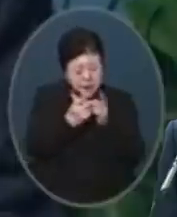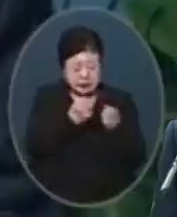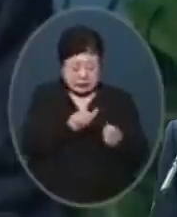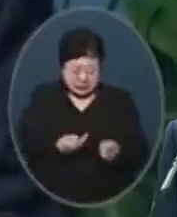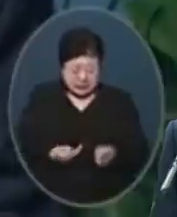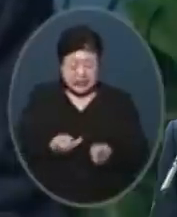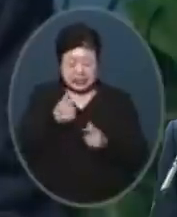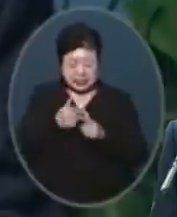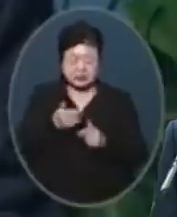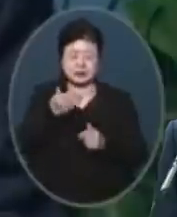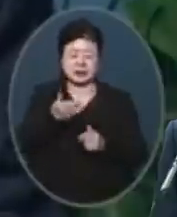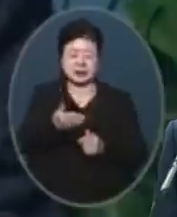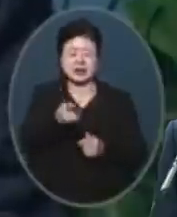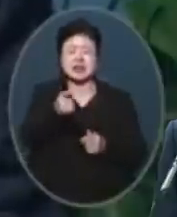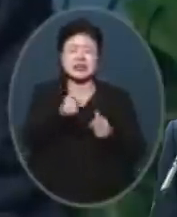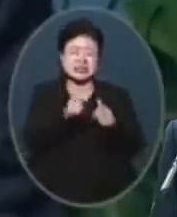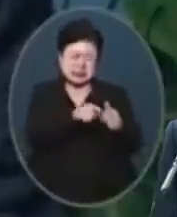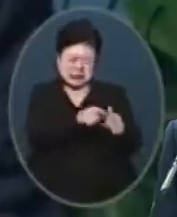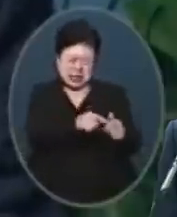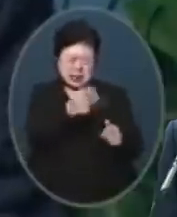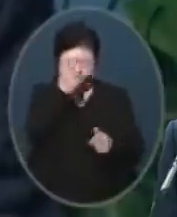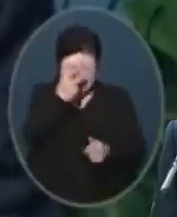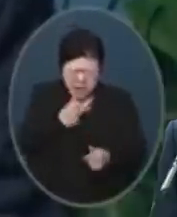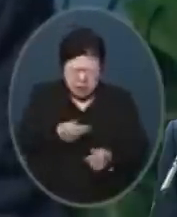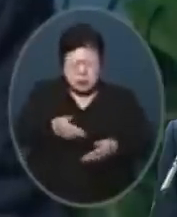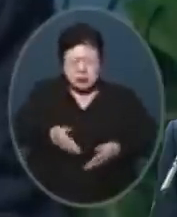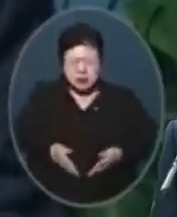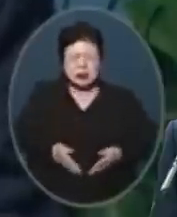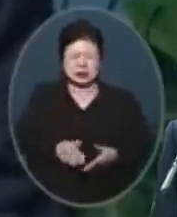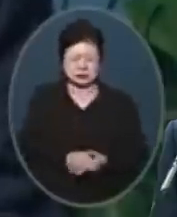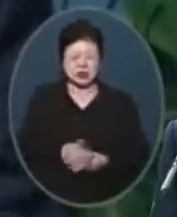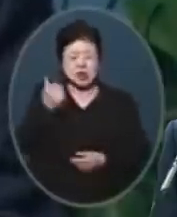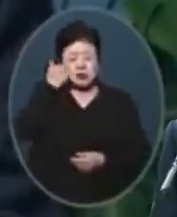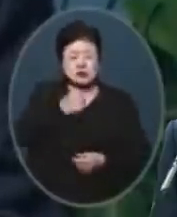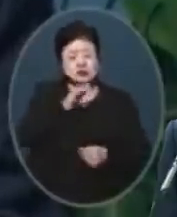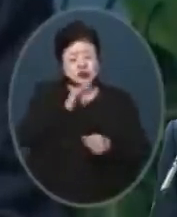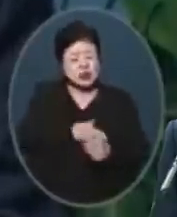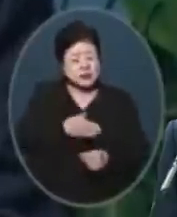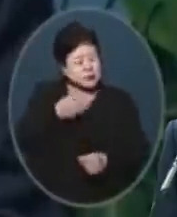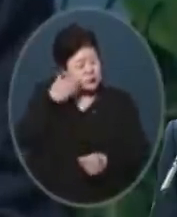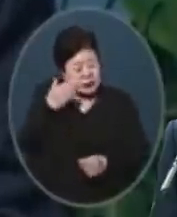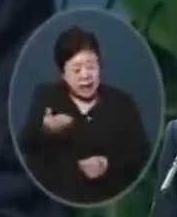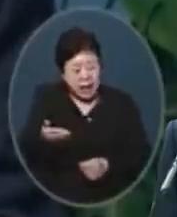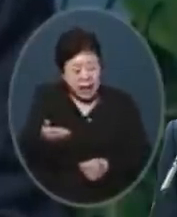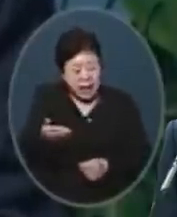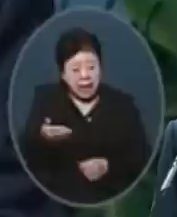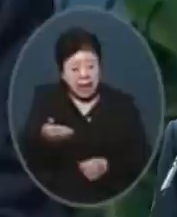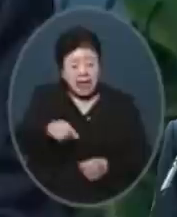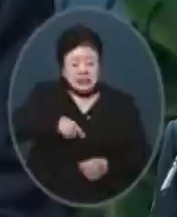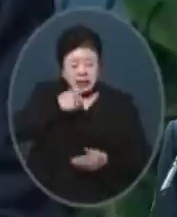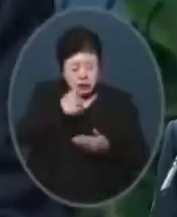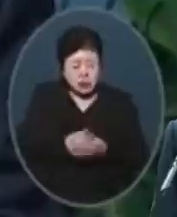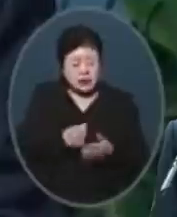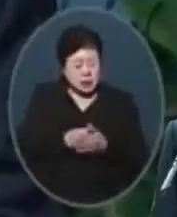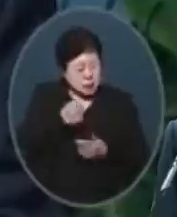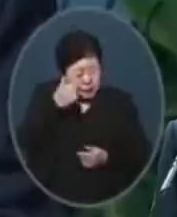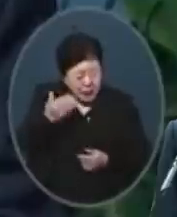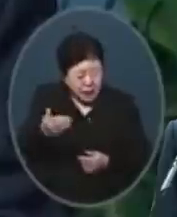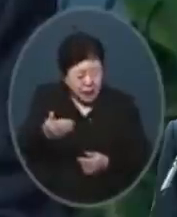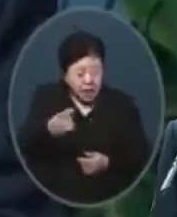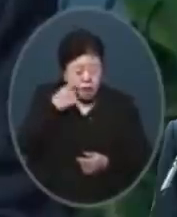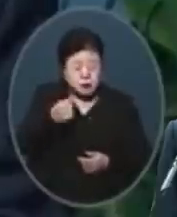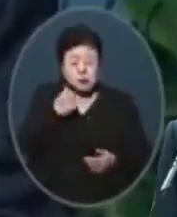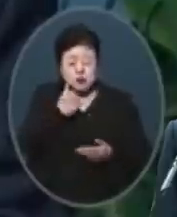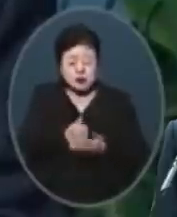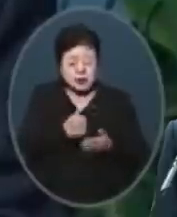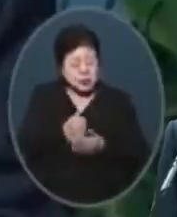제자들이 예수님께 이 사람이 맹인으로 태어난 것은 누구의 죄 때문입니까? 자기의 죄 때문입니까? 그의